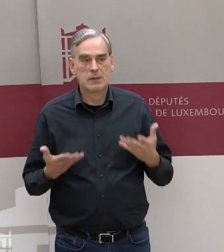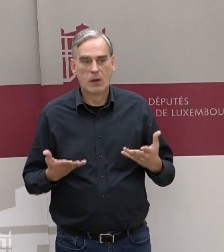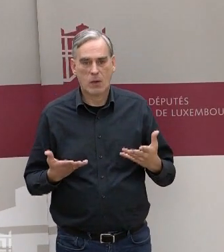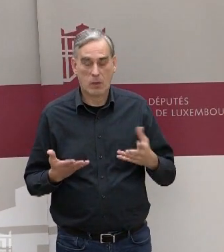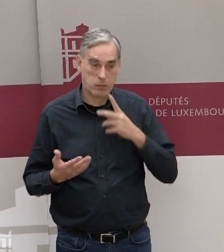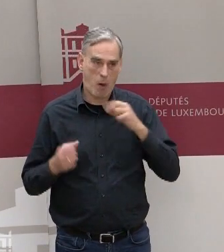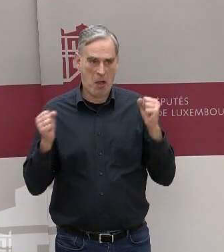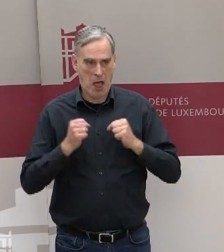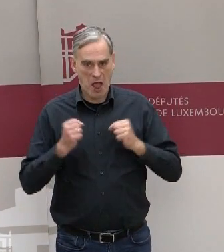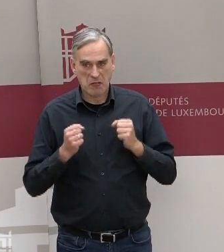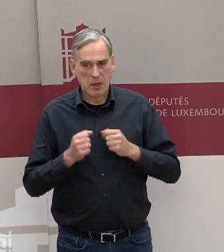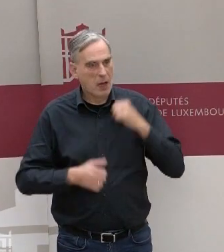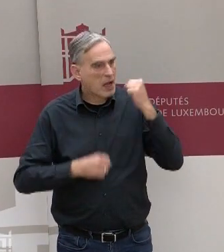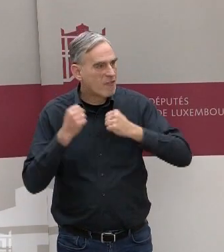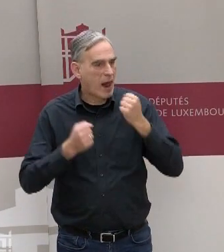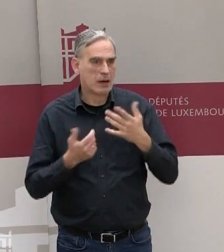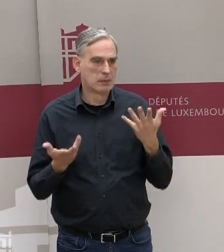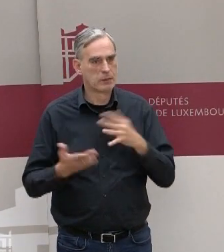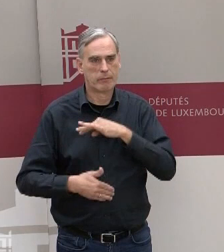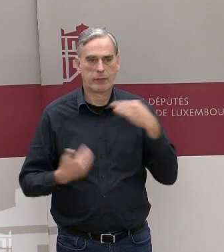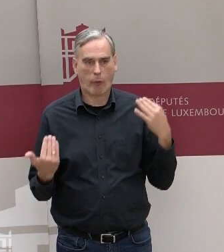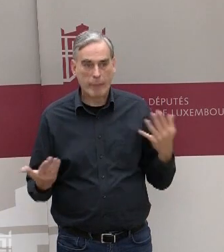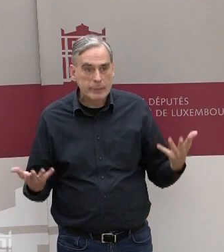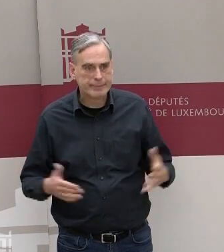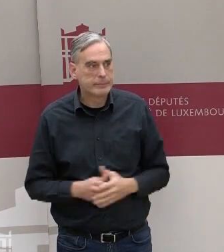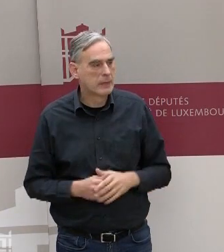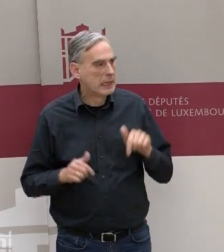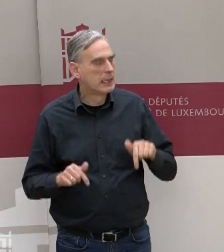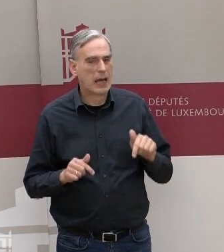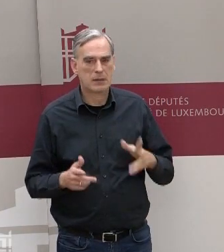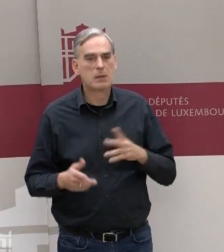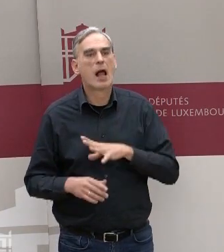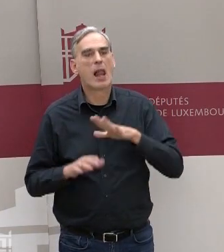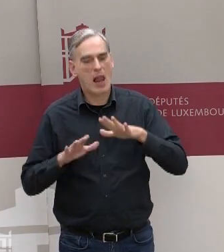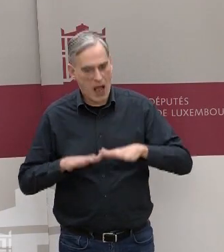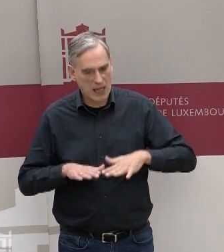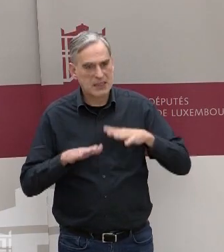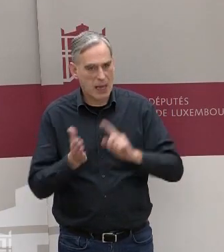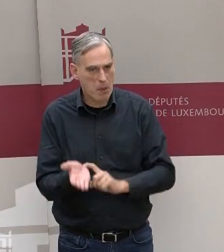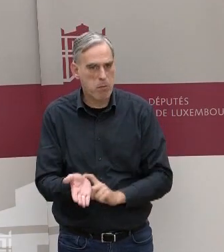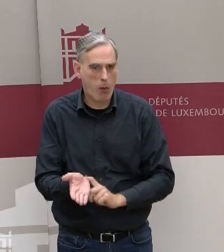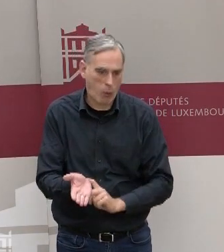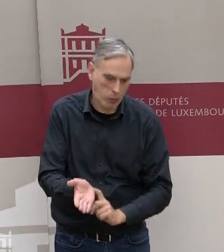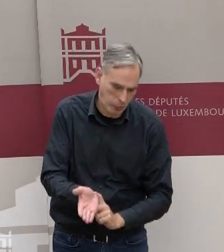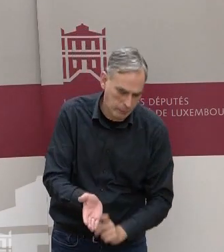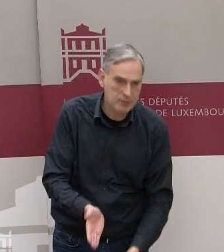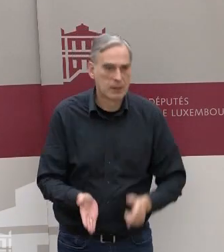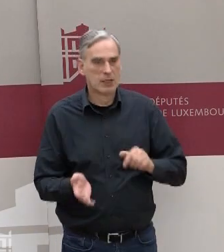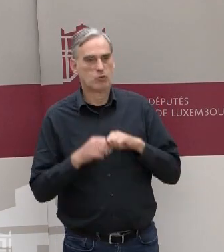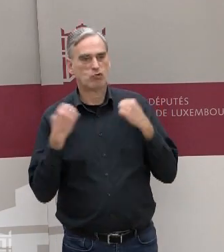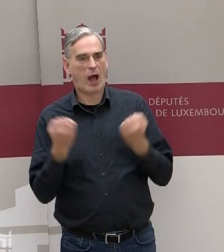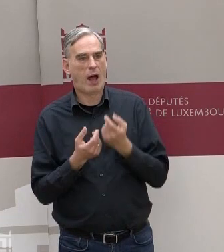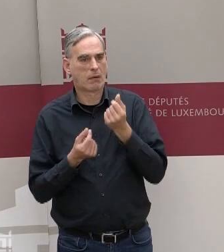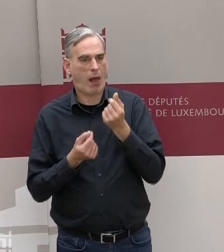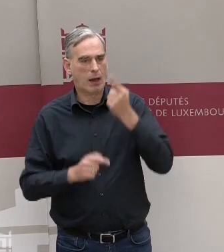Das heißt dann als erster eine Lust ausbluten lassen von unseren Staatskäsen. Dafür werden wir Piraten dieses